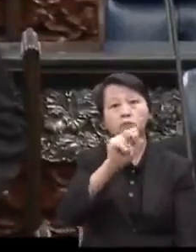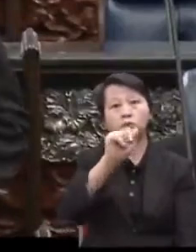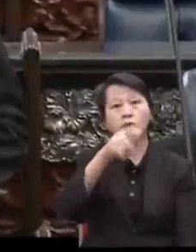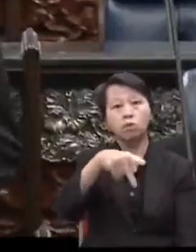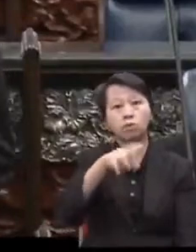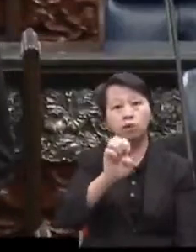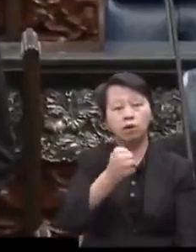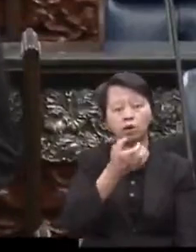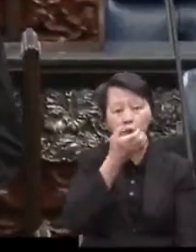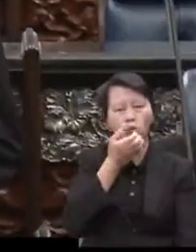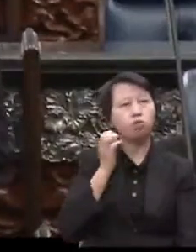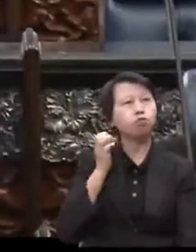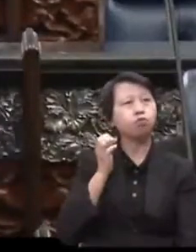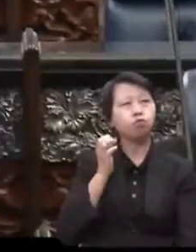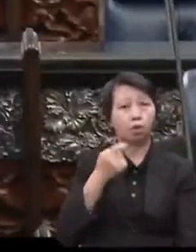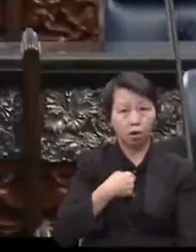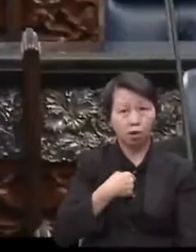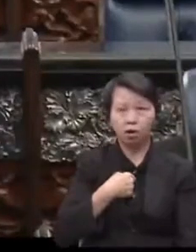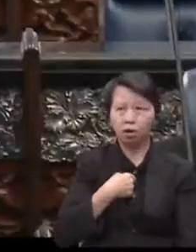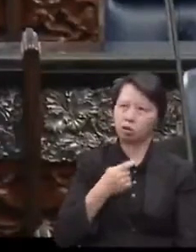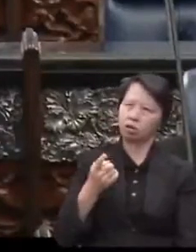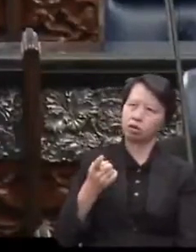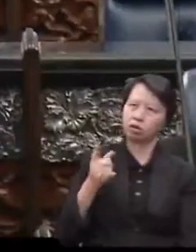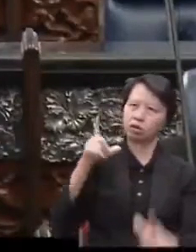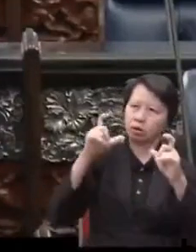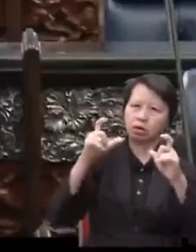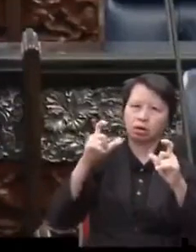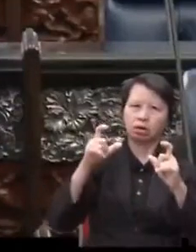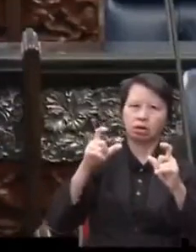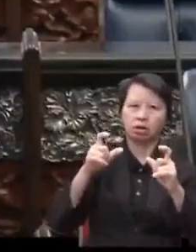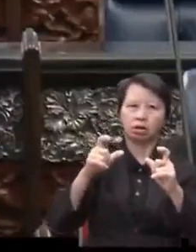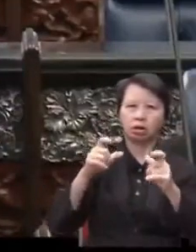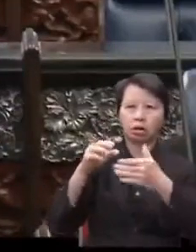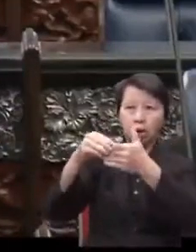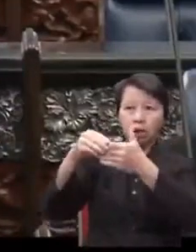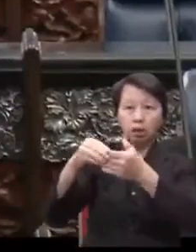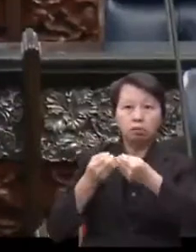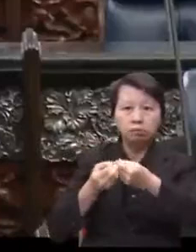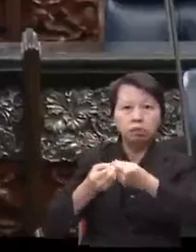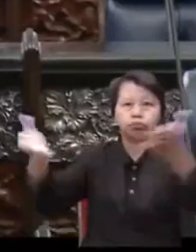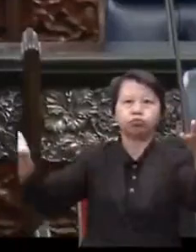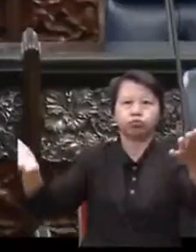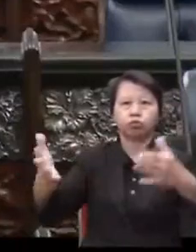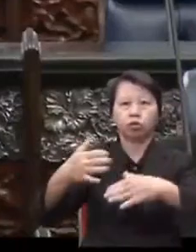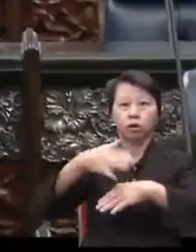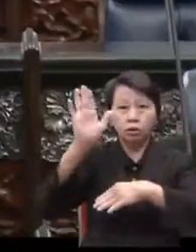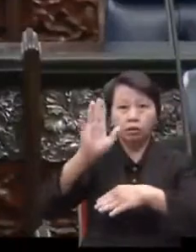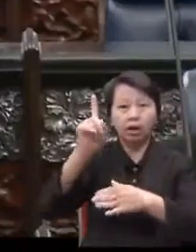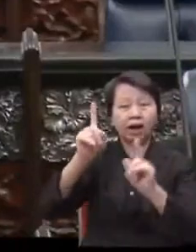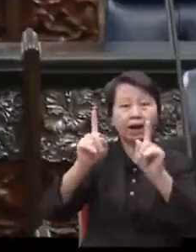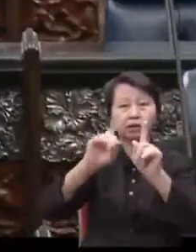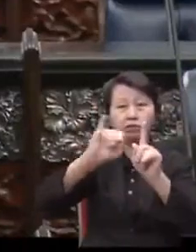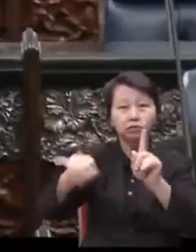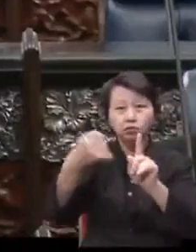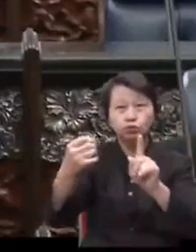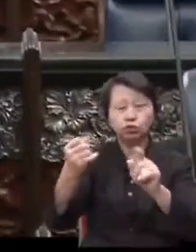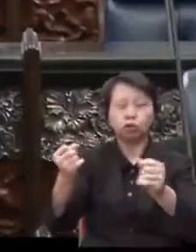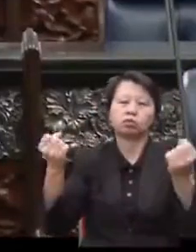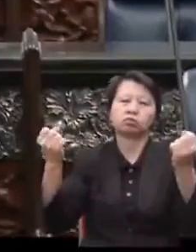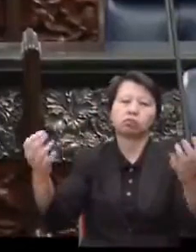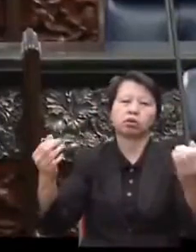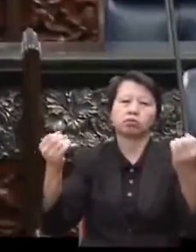dewan di mana viral beliau ini telah mendapat view yang cukup mengkagumkan lebih pada sat juta malah lebih banyak